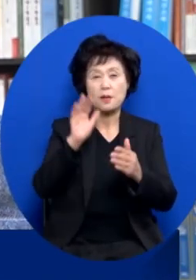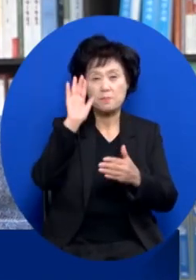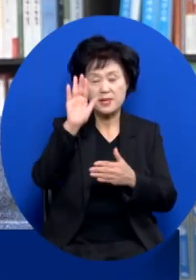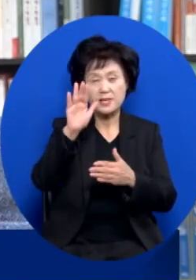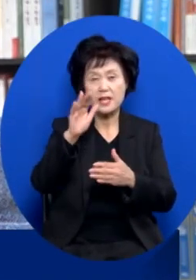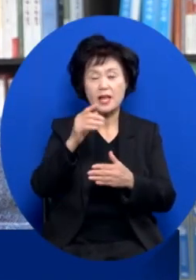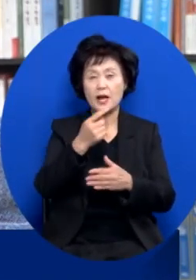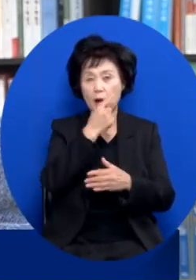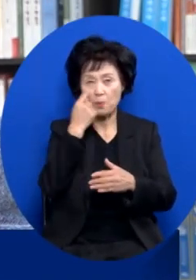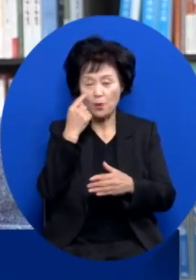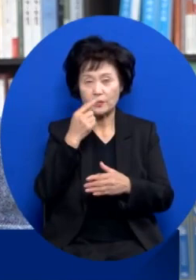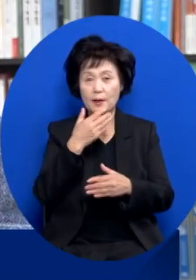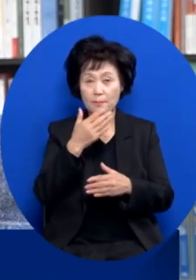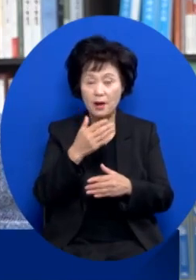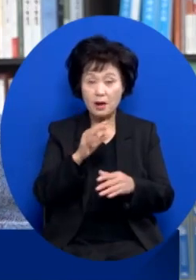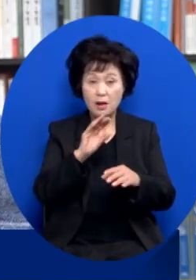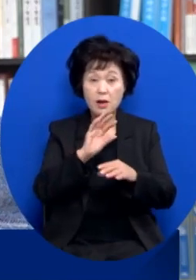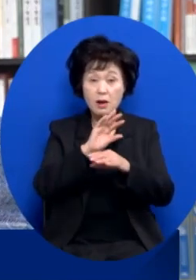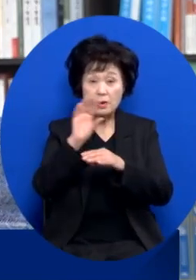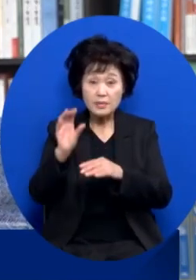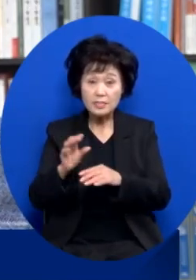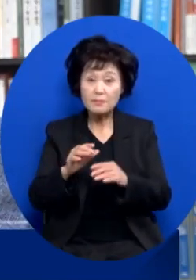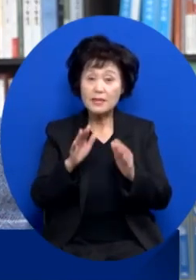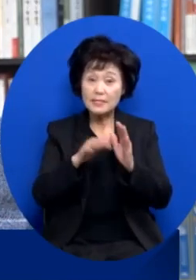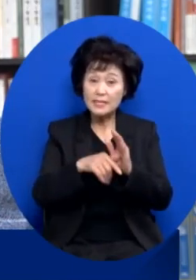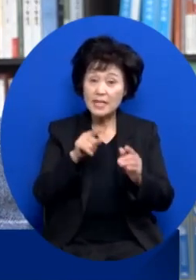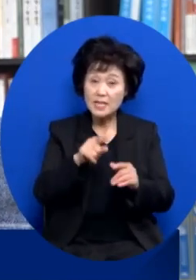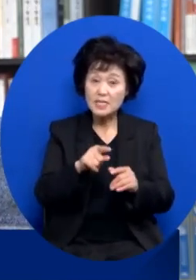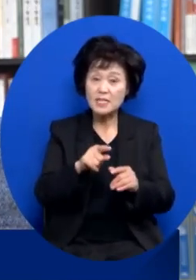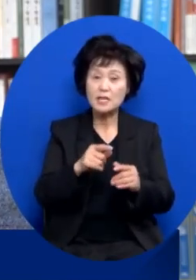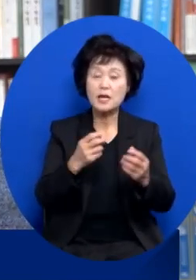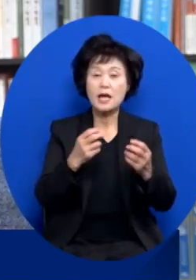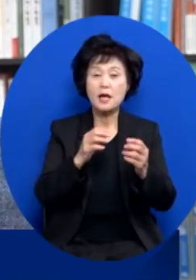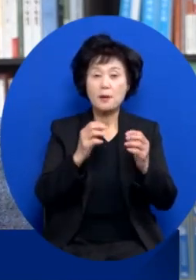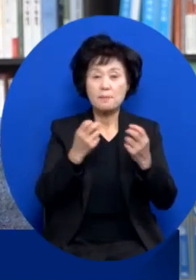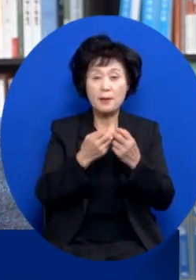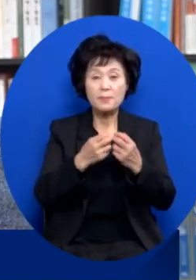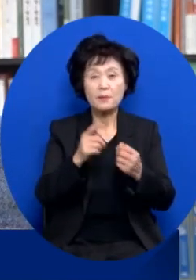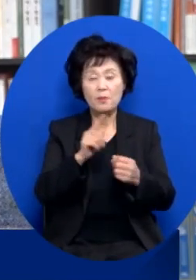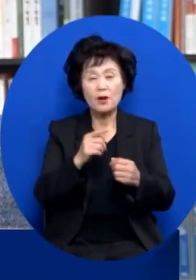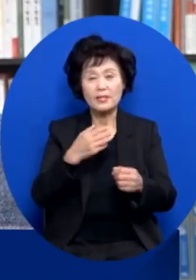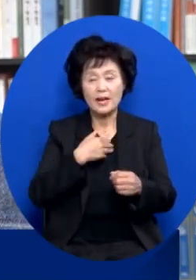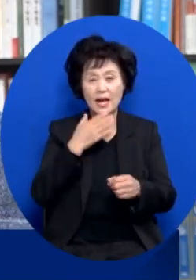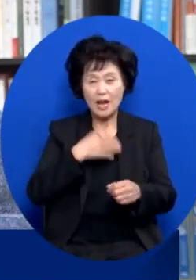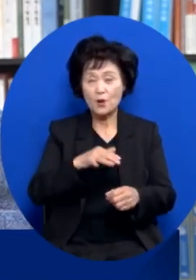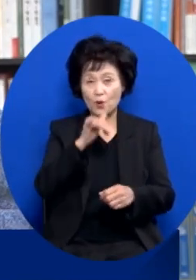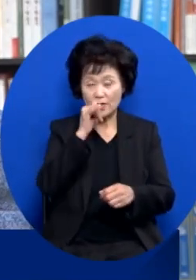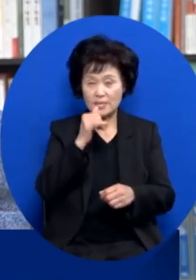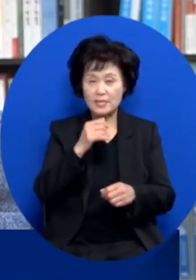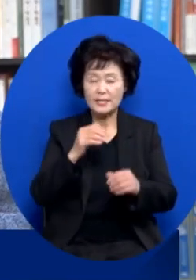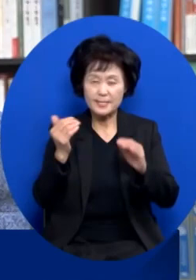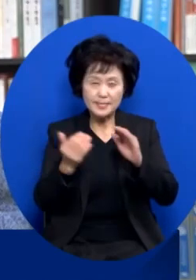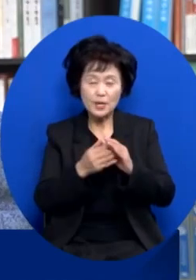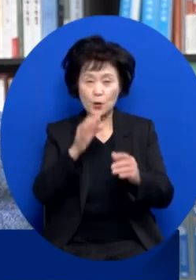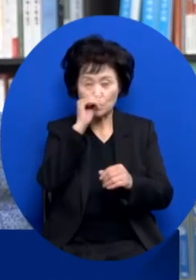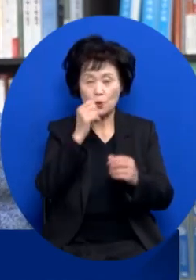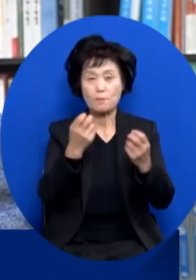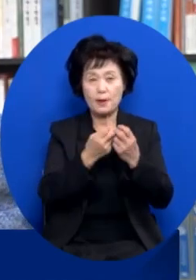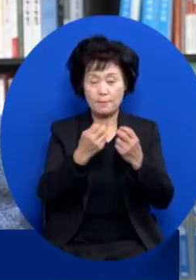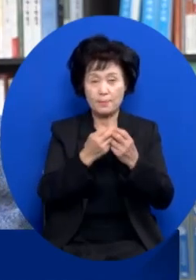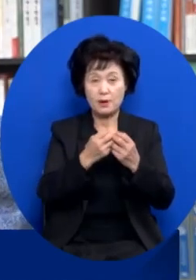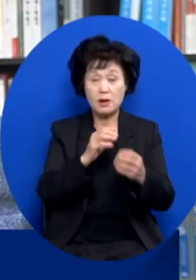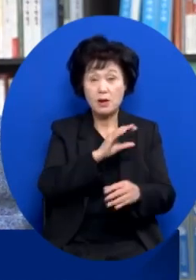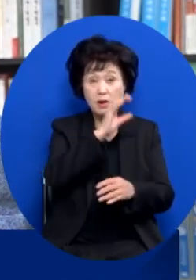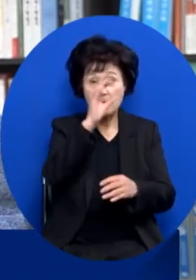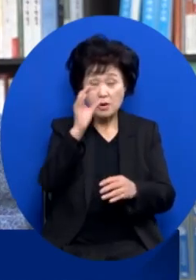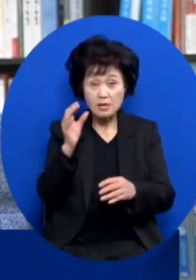크리스마스 차일드 이 방법은 제가 알고 있는 한 최고의 방법입니다. 그래서 그 어린이에게